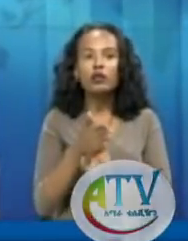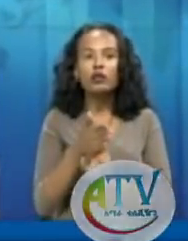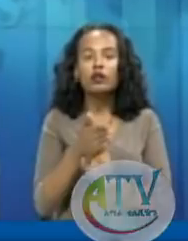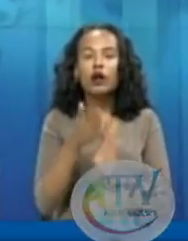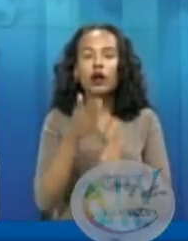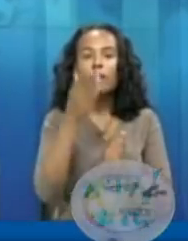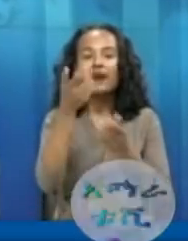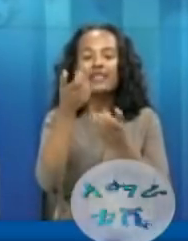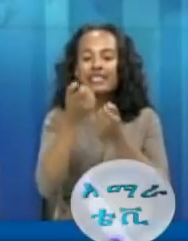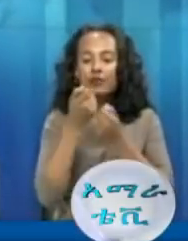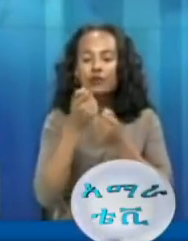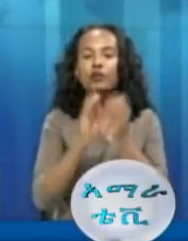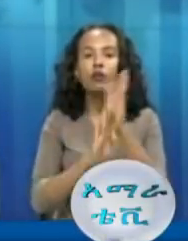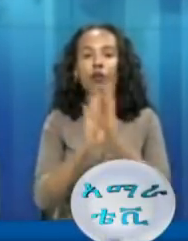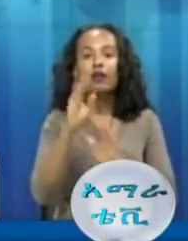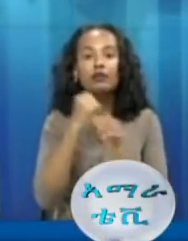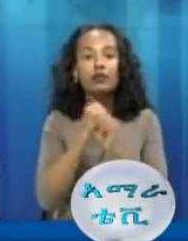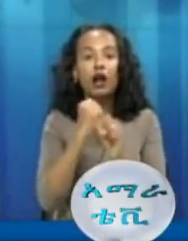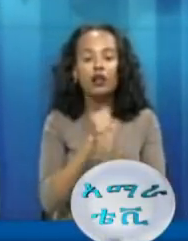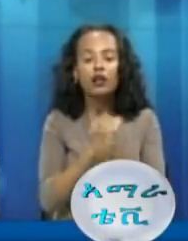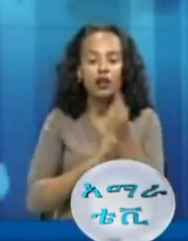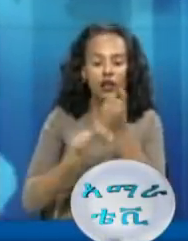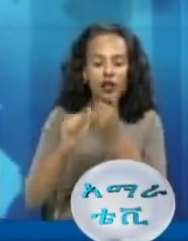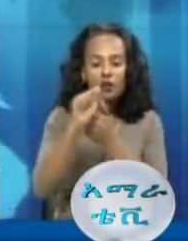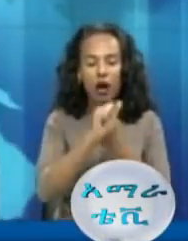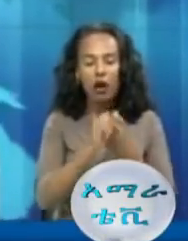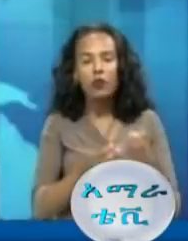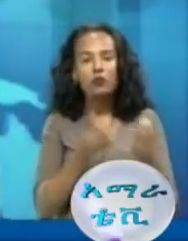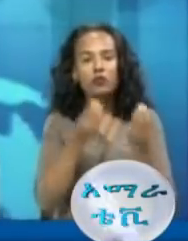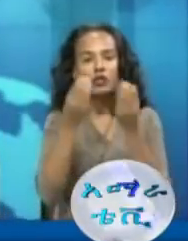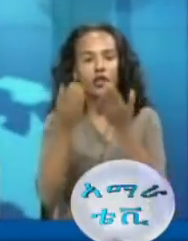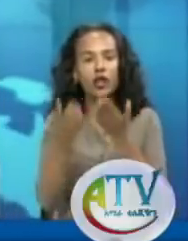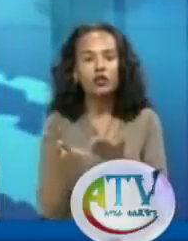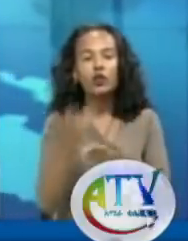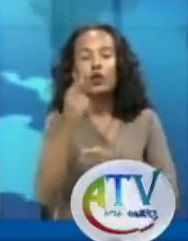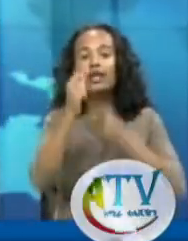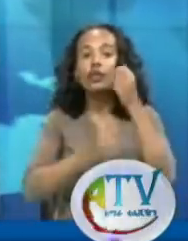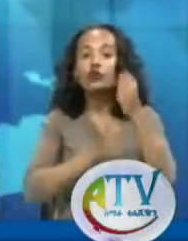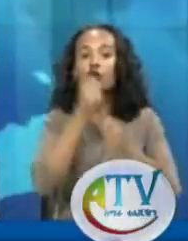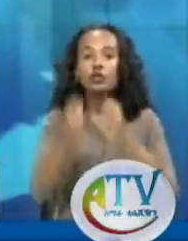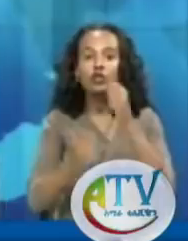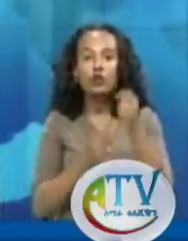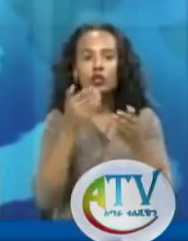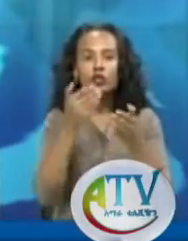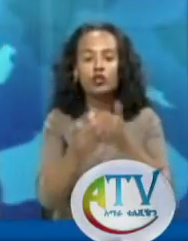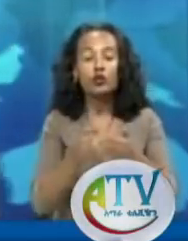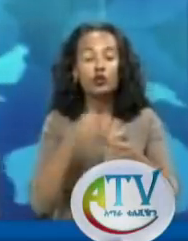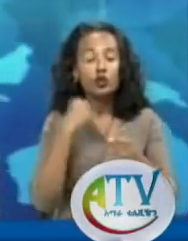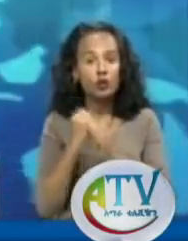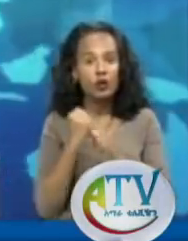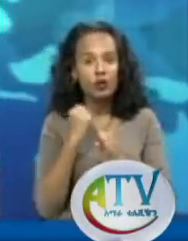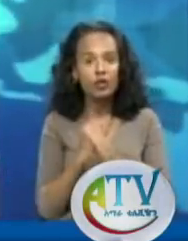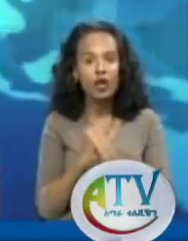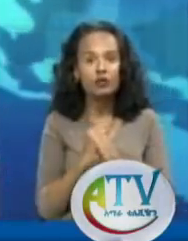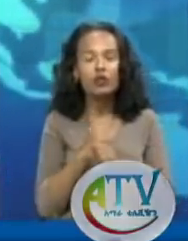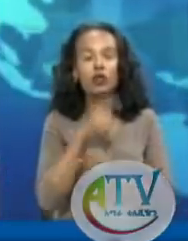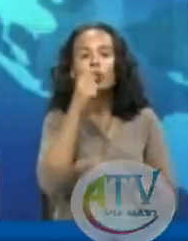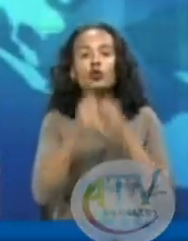የመስህብ ልማት ስራን ቅድሚያ በሚሰጣቸው የቱሪስት መዳረሻዎች ለማከናወን